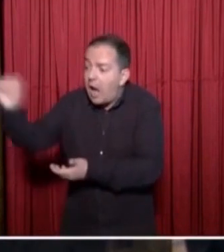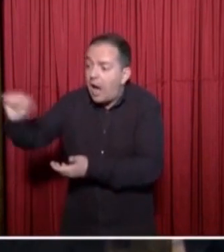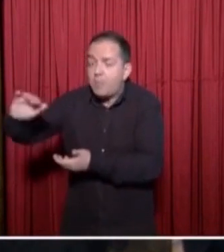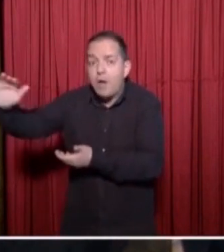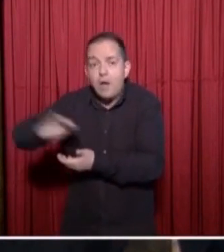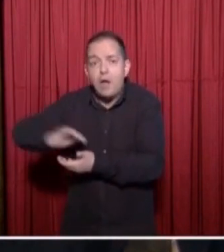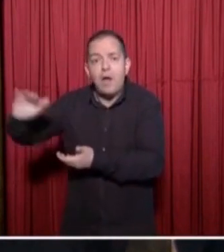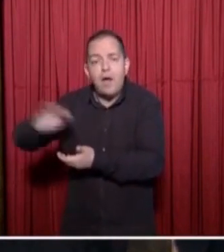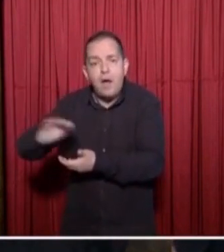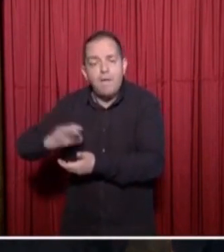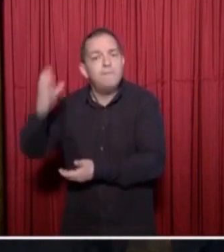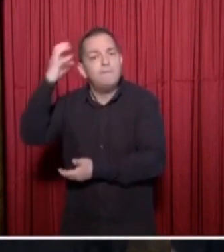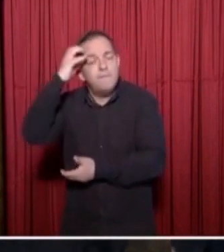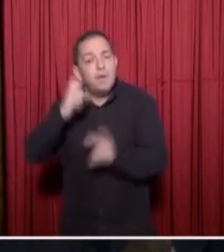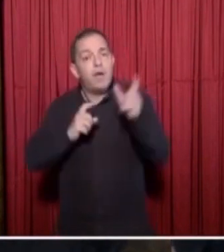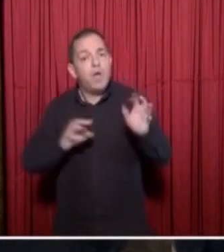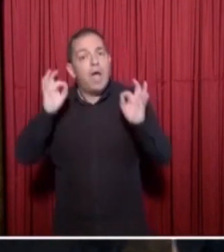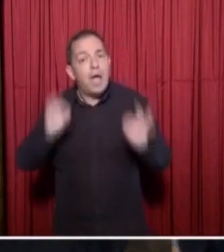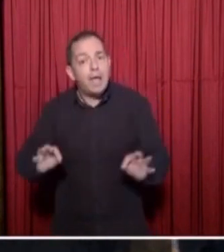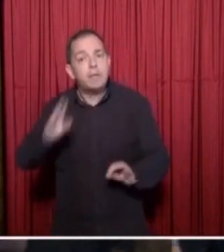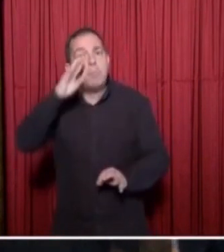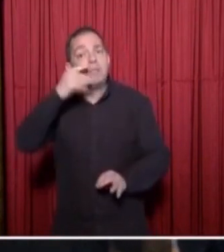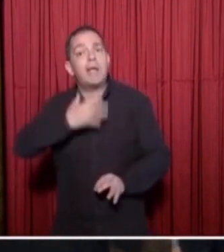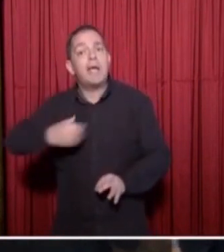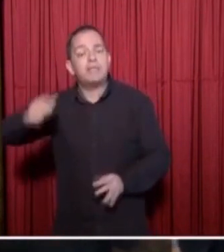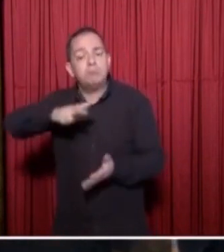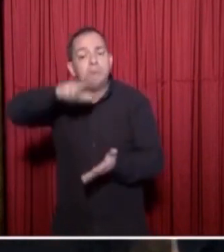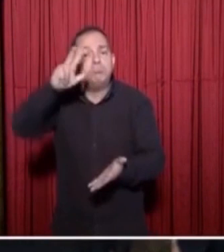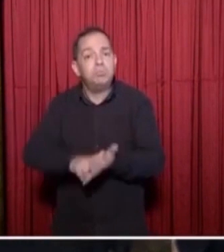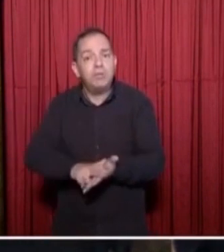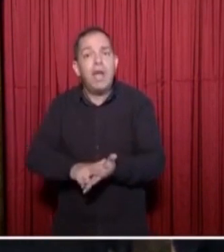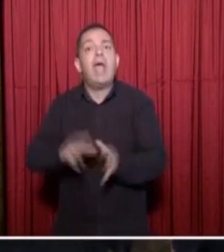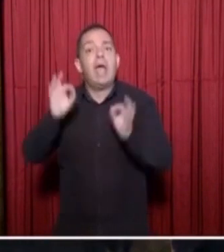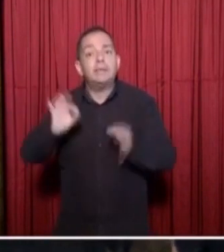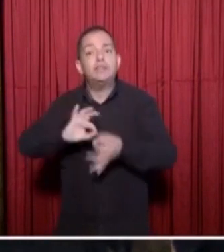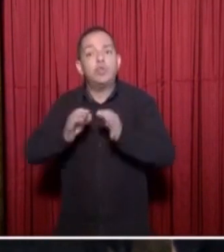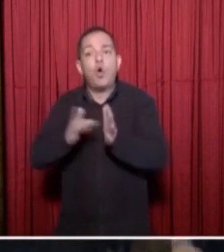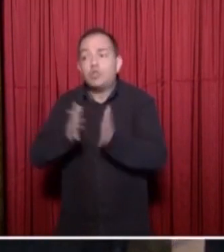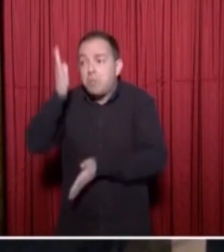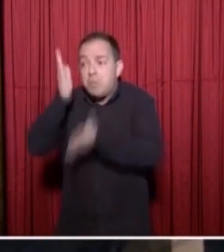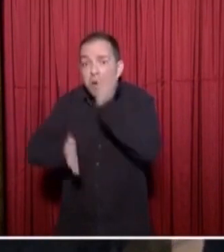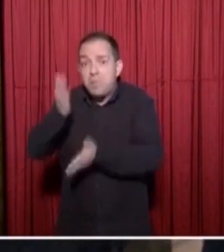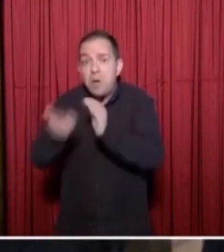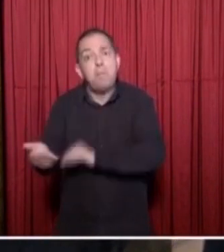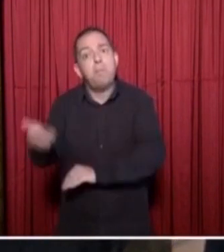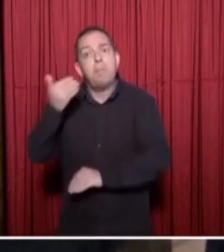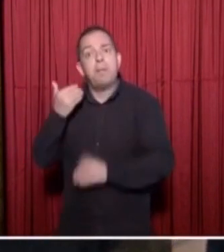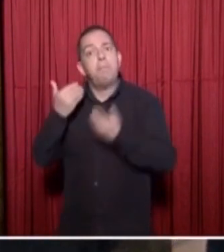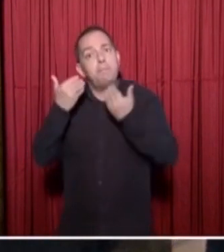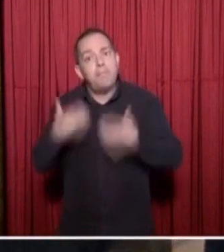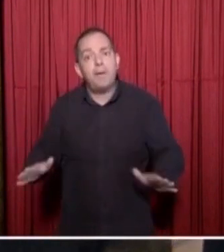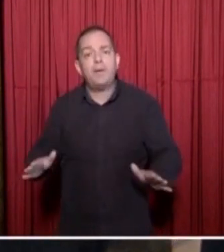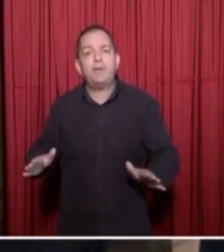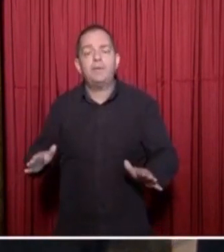οι Θεότατοι Πατέρες σε θέσπισαν, ότι πρώτου σωτηρίου πάθους μικρόν του το γέγονε.